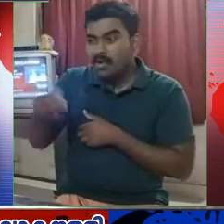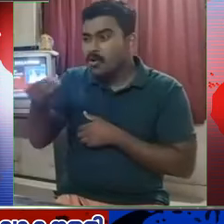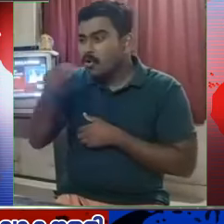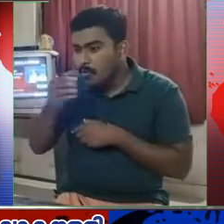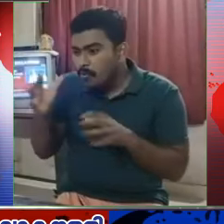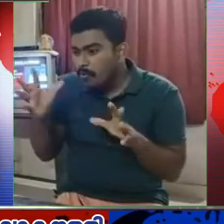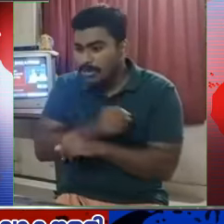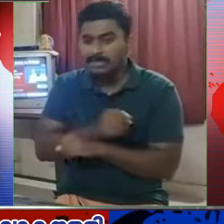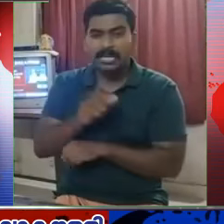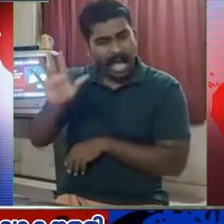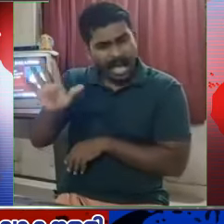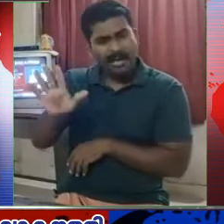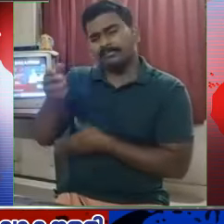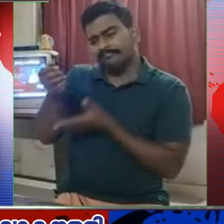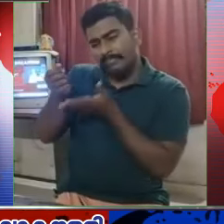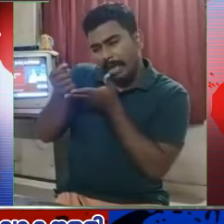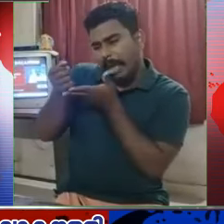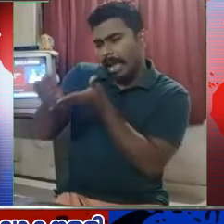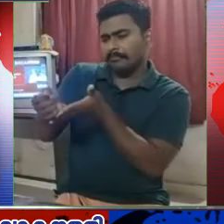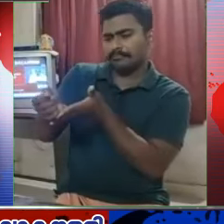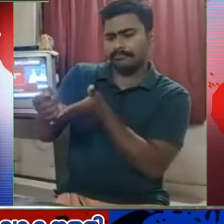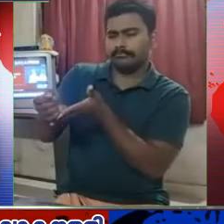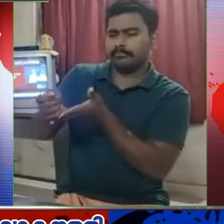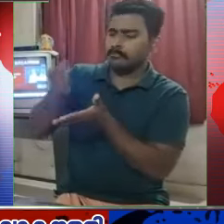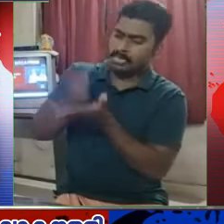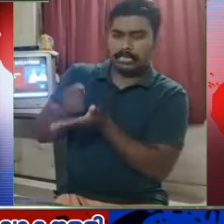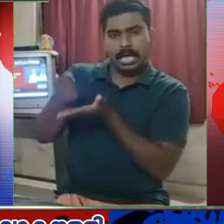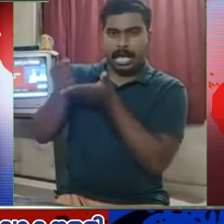ആരും പട്ടിണി കിടക്കാൻ പാടില്ല എന്നതാണ് നമ്മുടെ നയം.